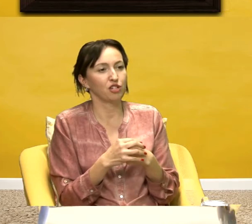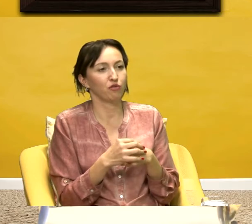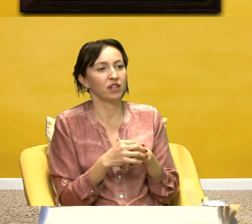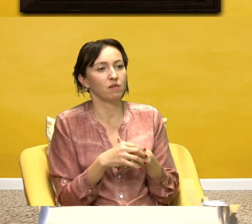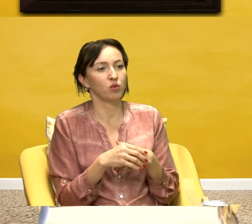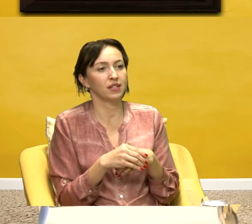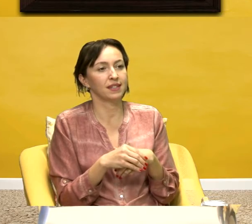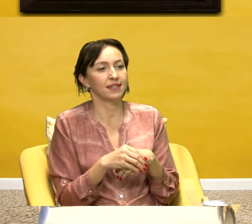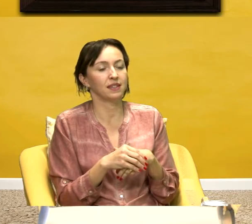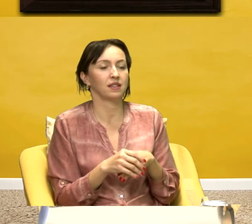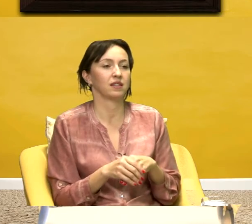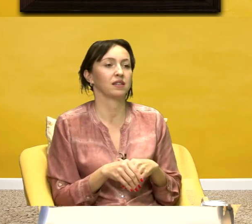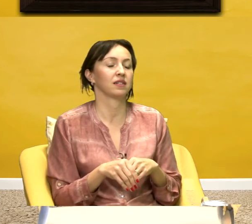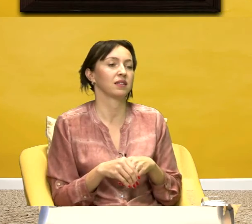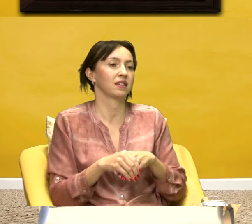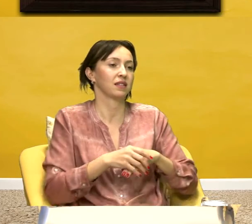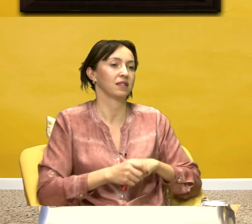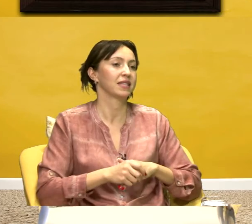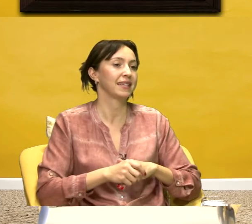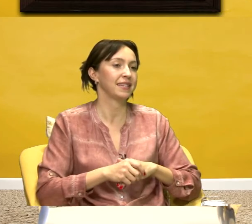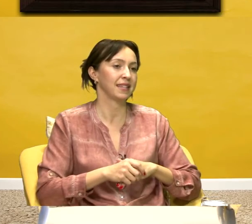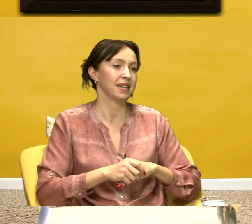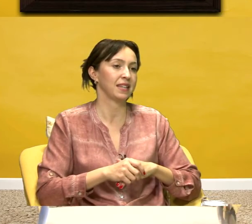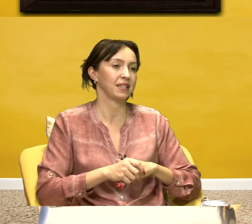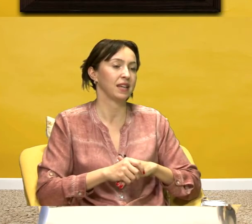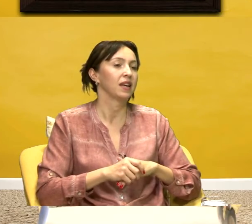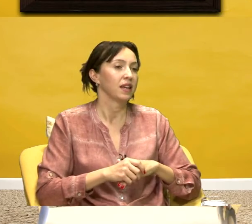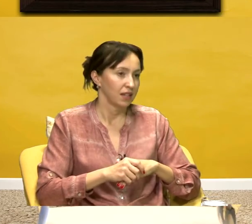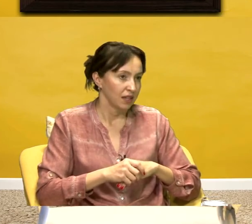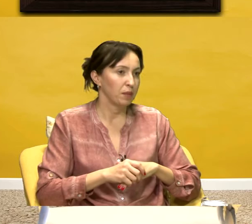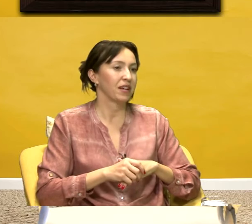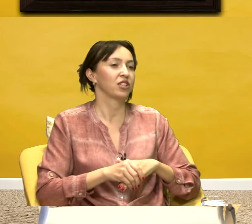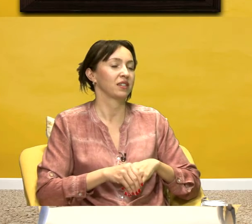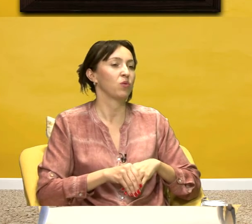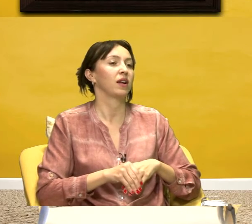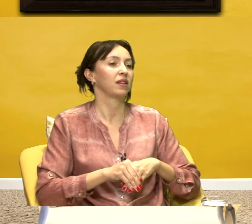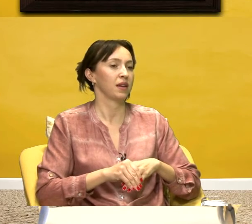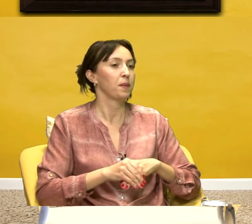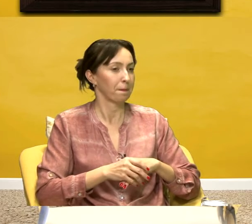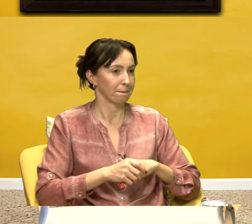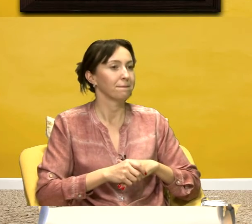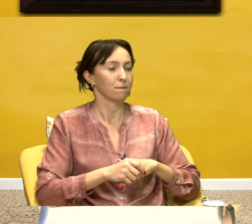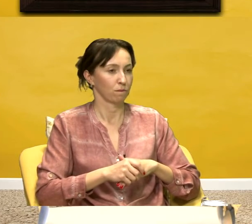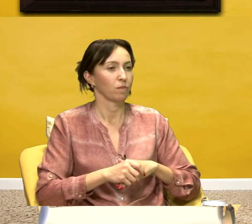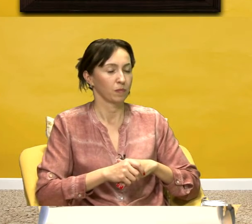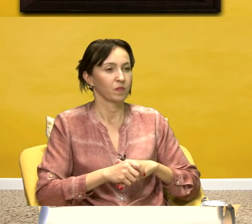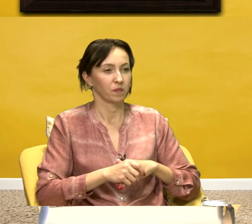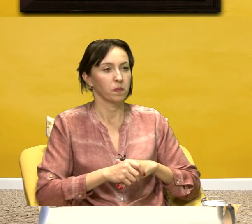Îi place foarte mult să deseneze. Îi place să nuate.